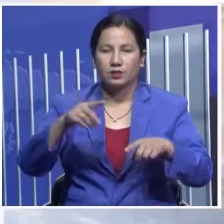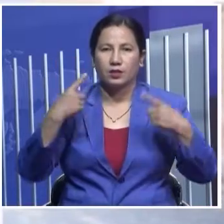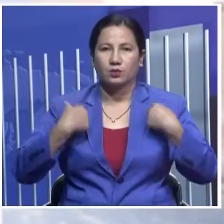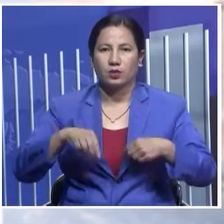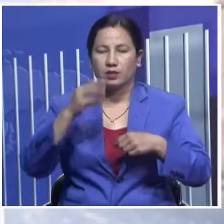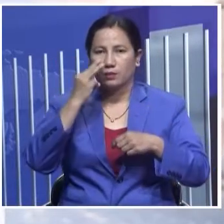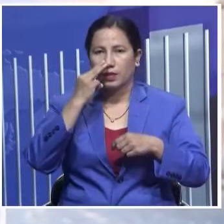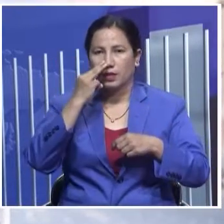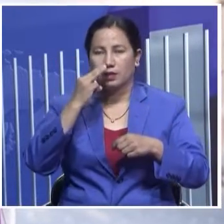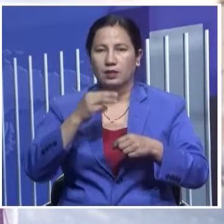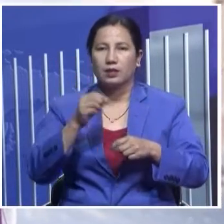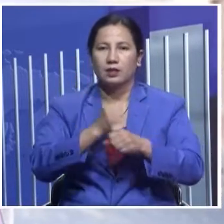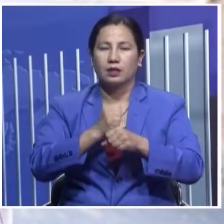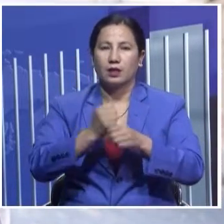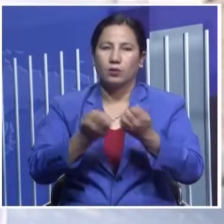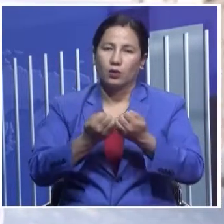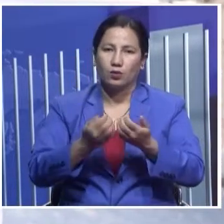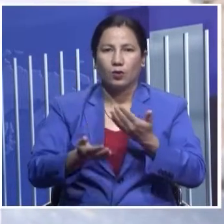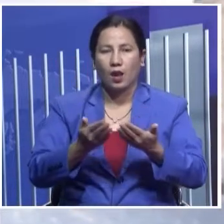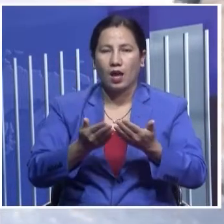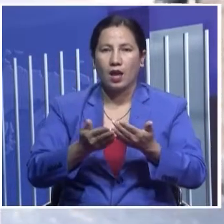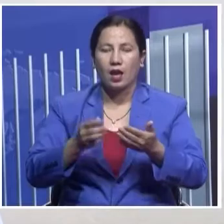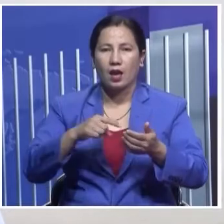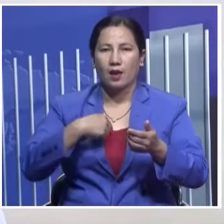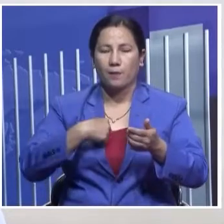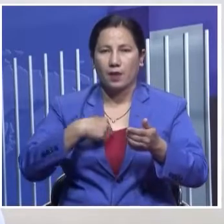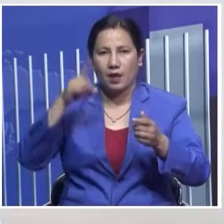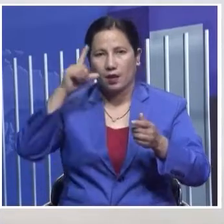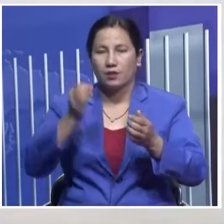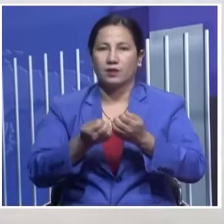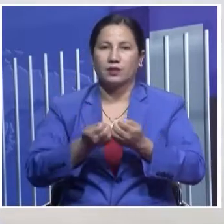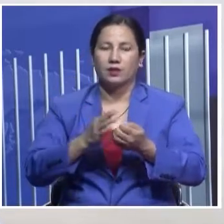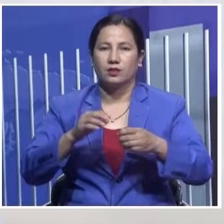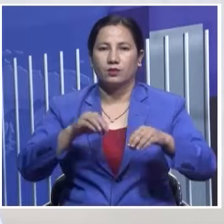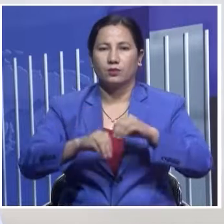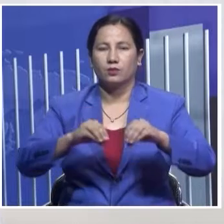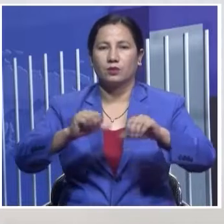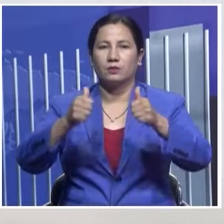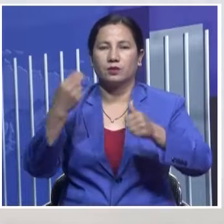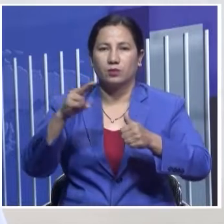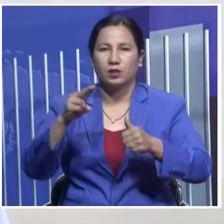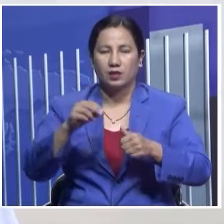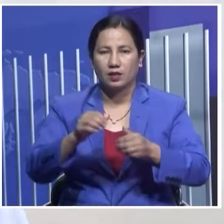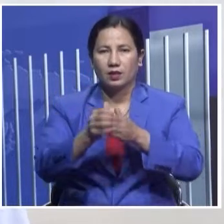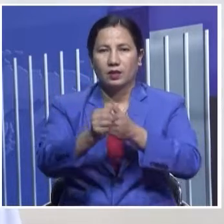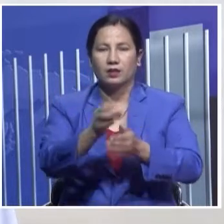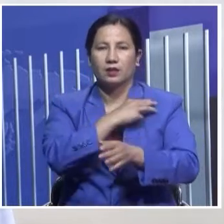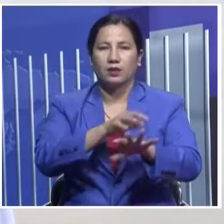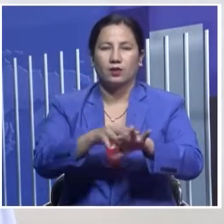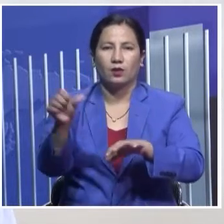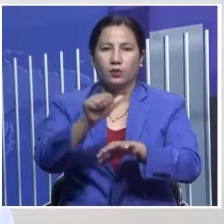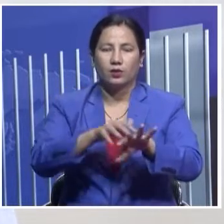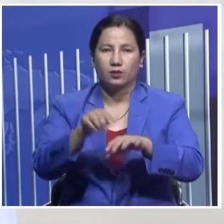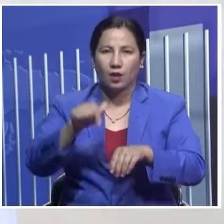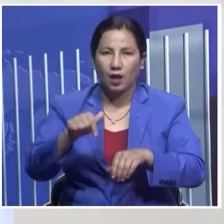स्वास्थ्यमा काम गर्नुहुन्छ भन्ने हामीले अपेक्षा गरेका छौँ। निर्वाचित भएर आएका जुन जनप्रतिनिधिहरू छन् उनीहरूसँग